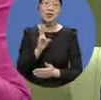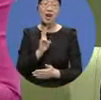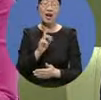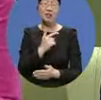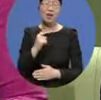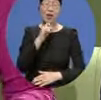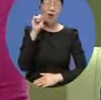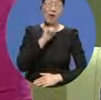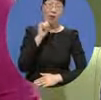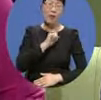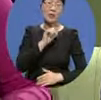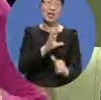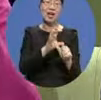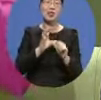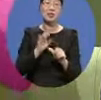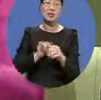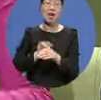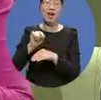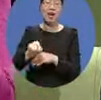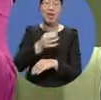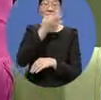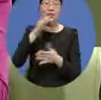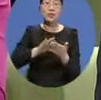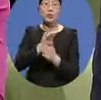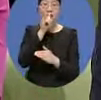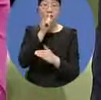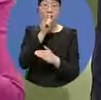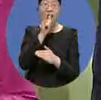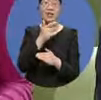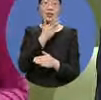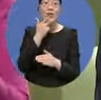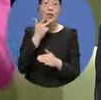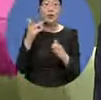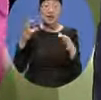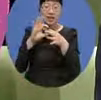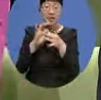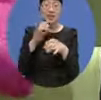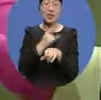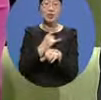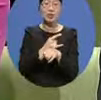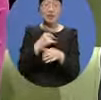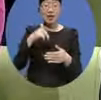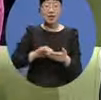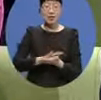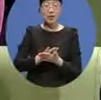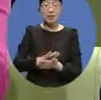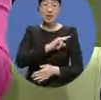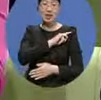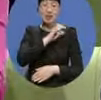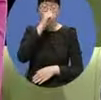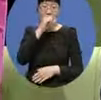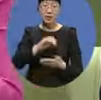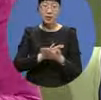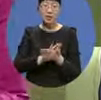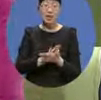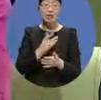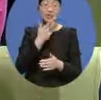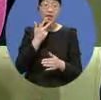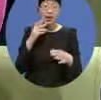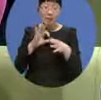너무 좋아하는 걸 가지고 밖에 나가서 신나게 놀면서 살짝 영어를 접목시키고 네네. 실내 놀이도 아이가 제일 좋아하는 놀이에 살짝